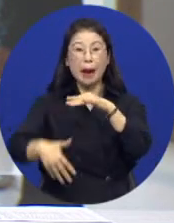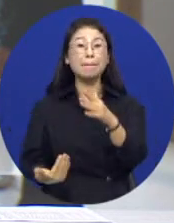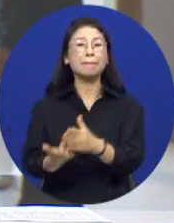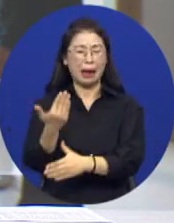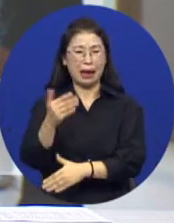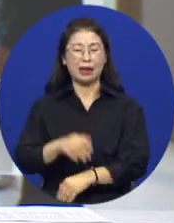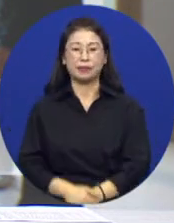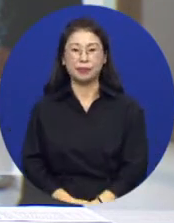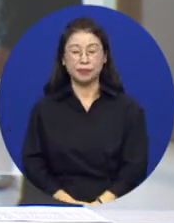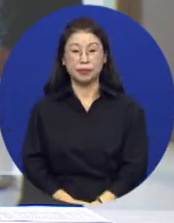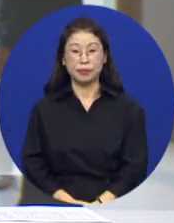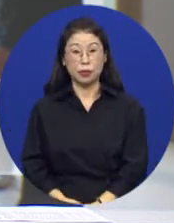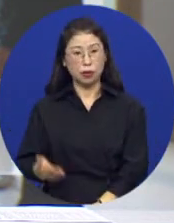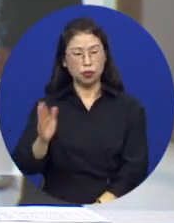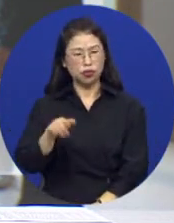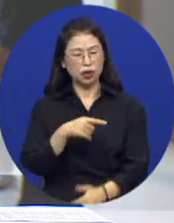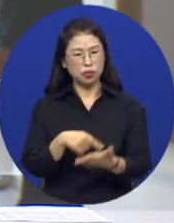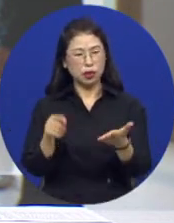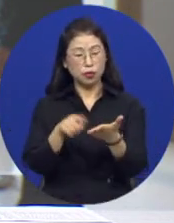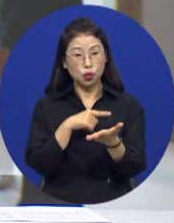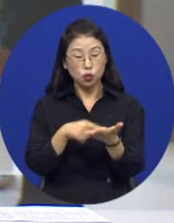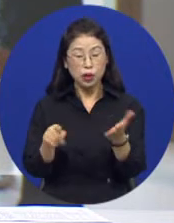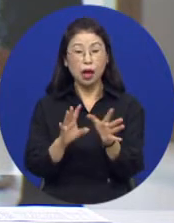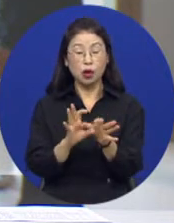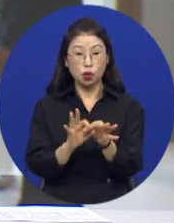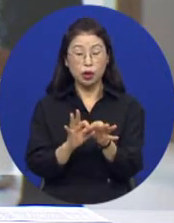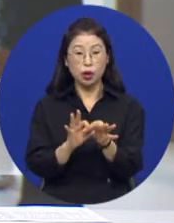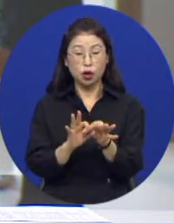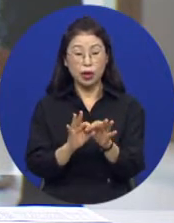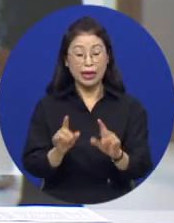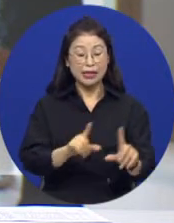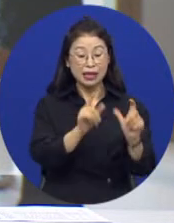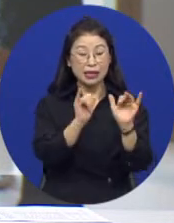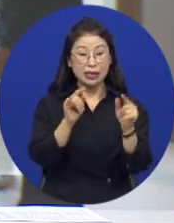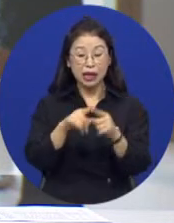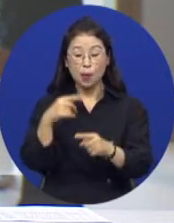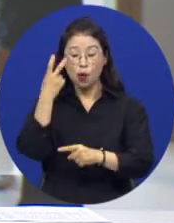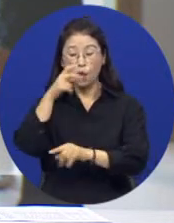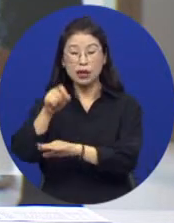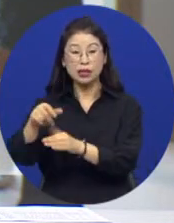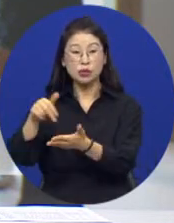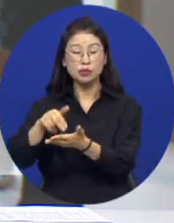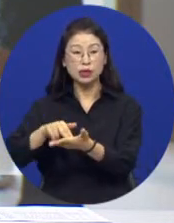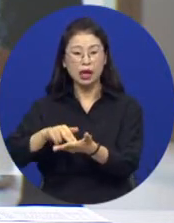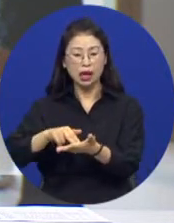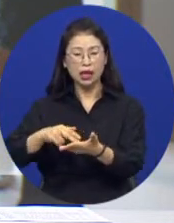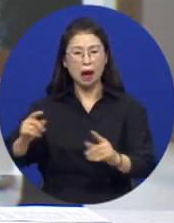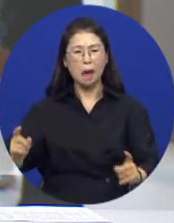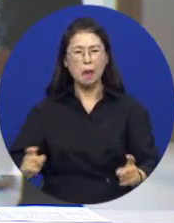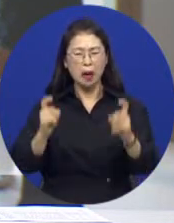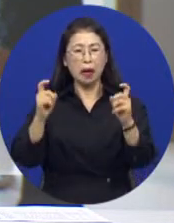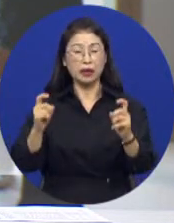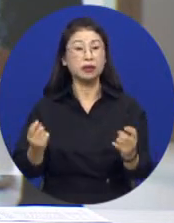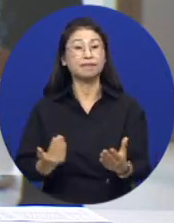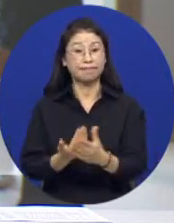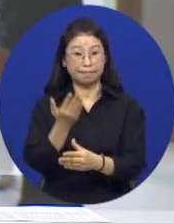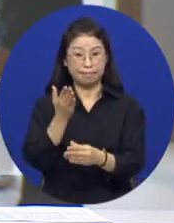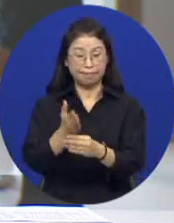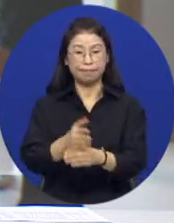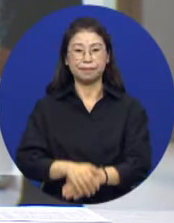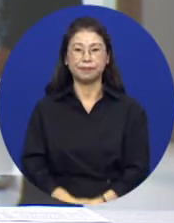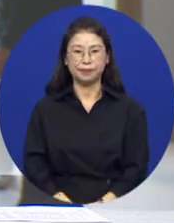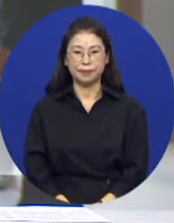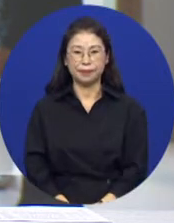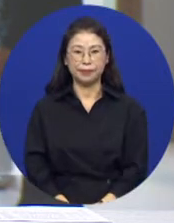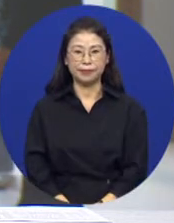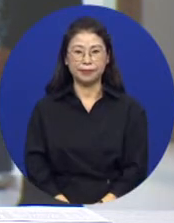발생했습니다. 그런데 피해 보상을 놓고 입주민과 관리소 사이에 분쟁으로 번지고 있습니다.